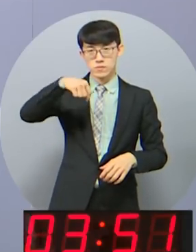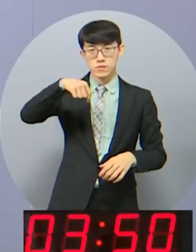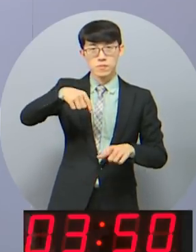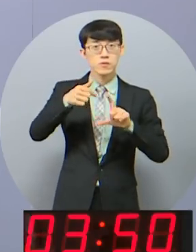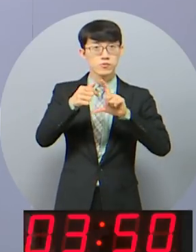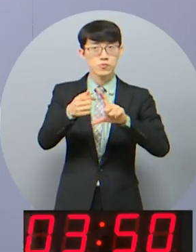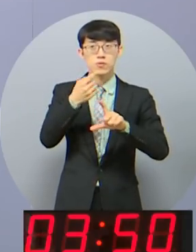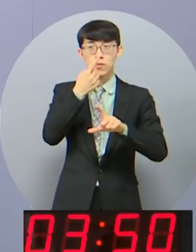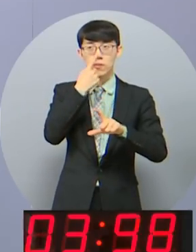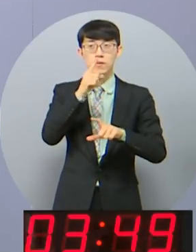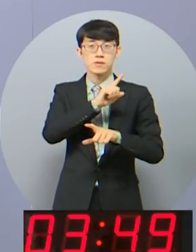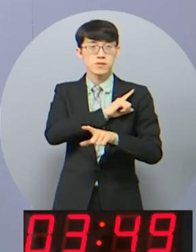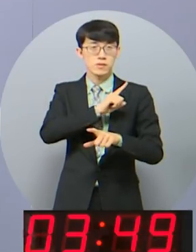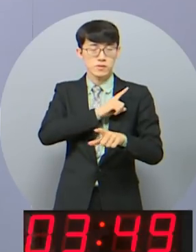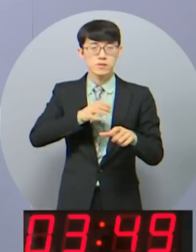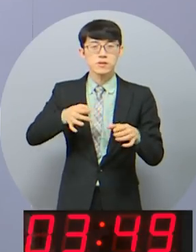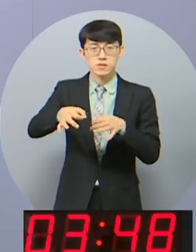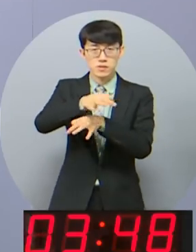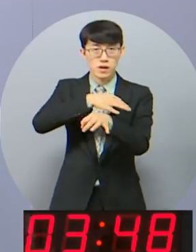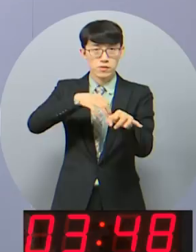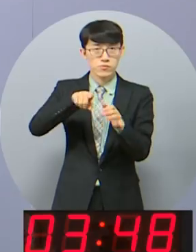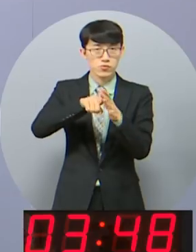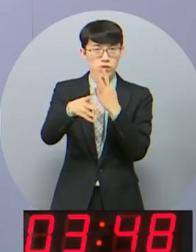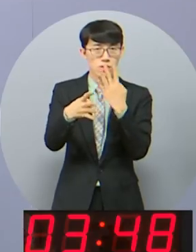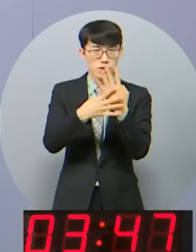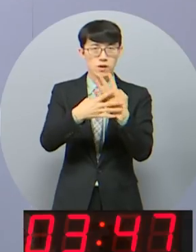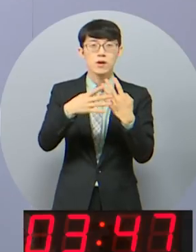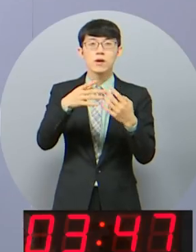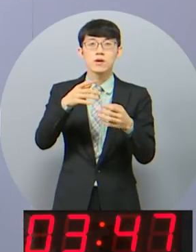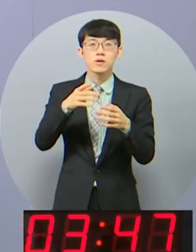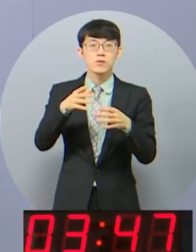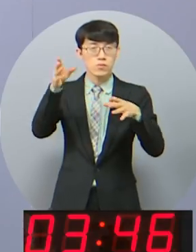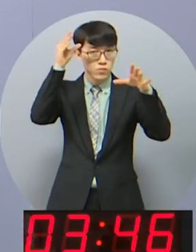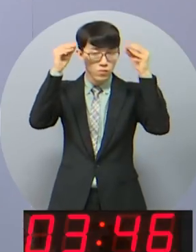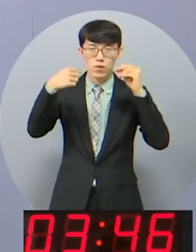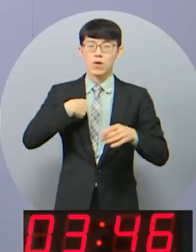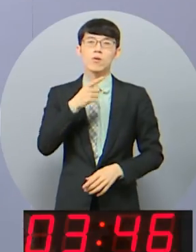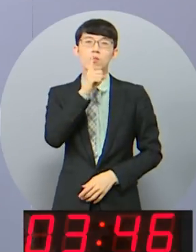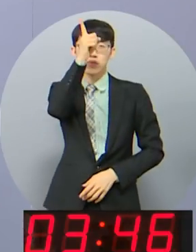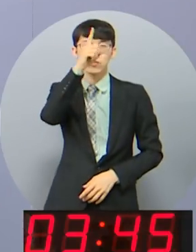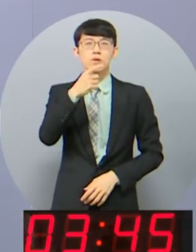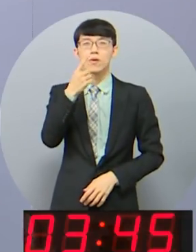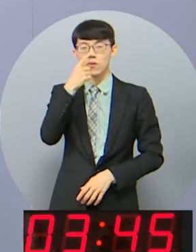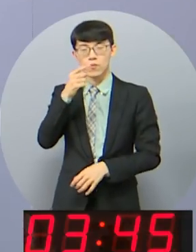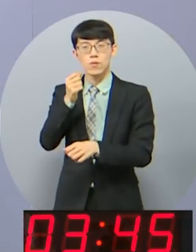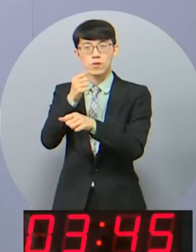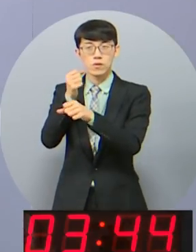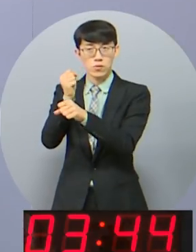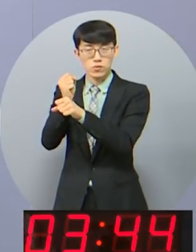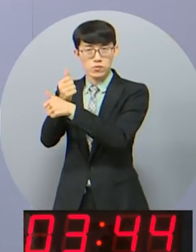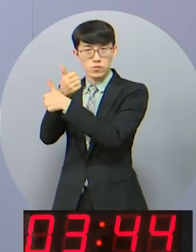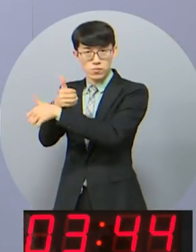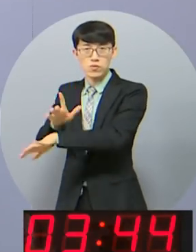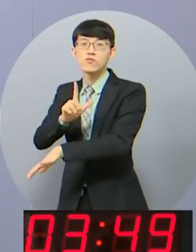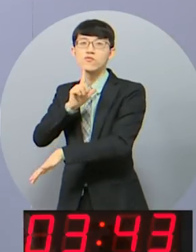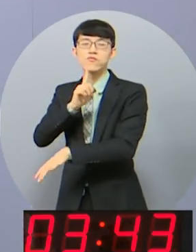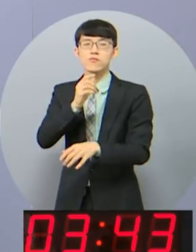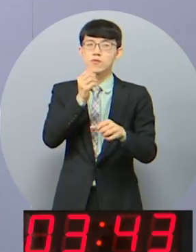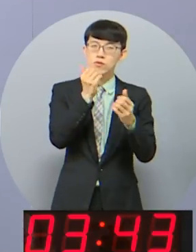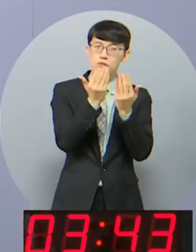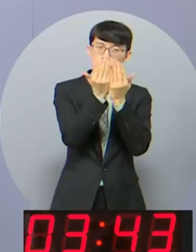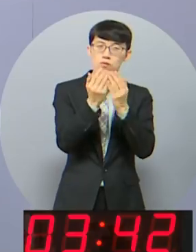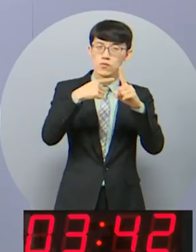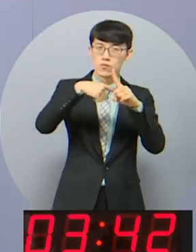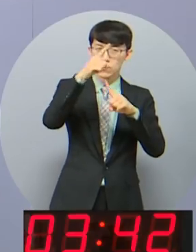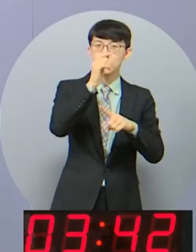有财经专业背景、学经历完整的市议员进入议会，